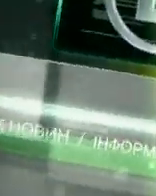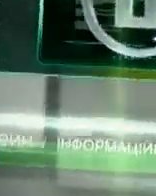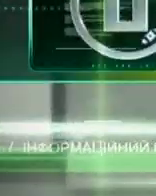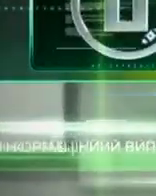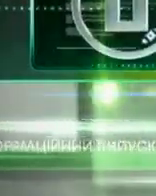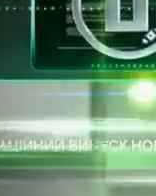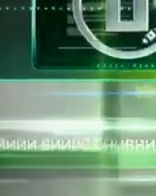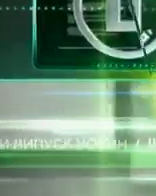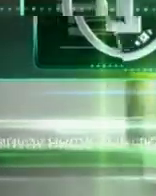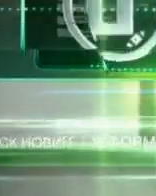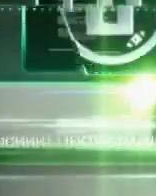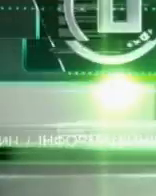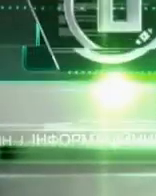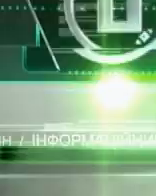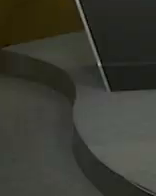Музика